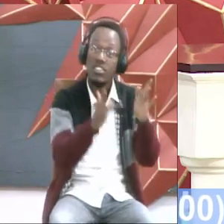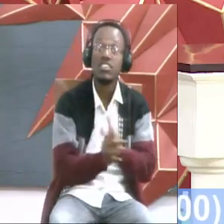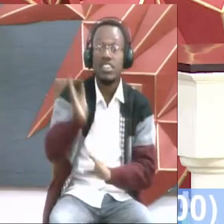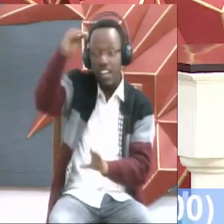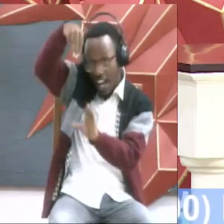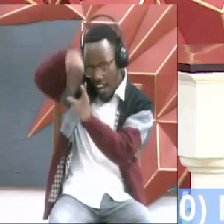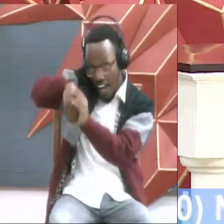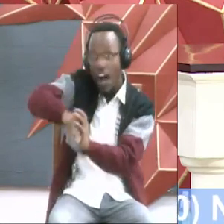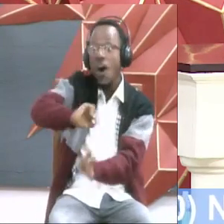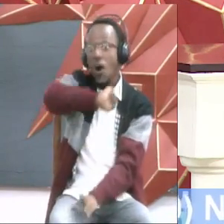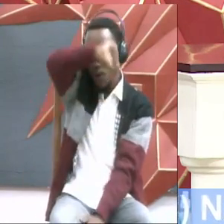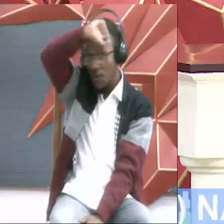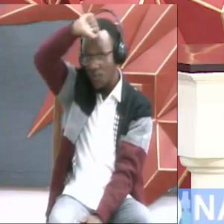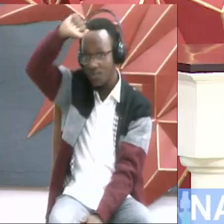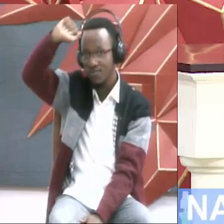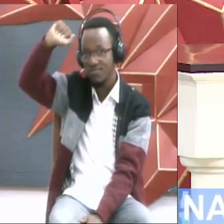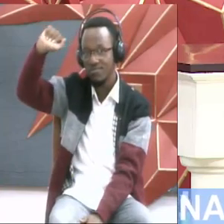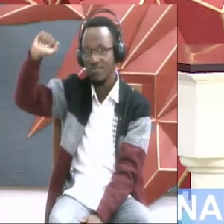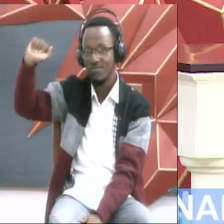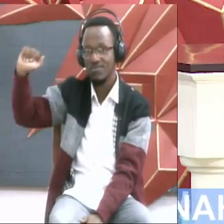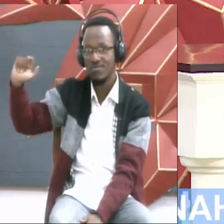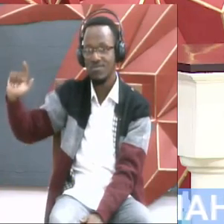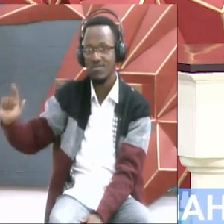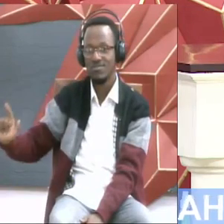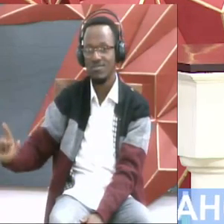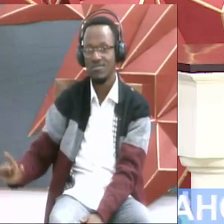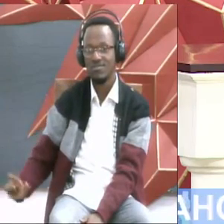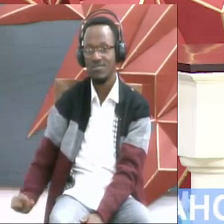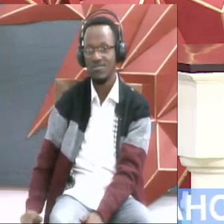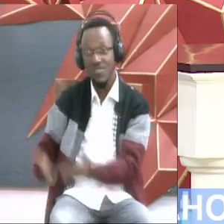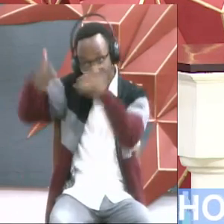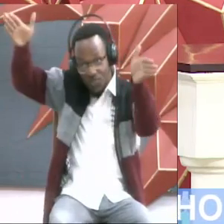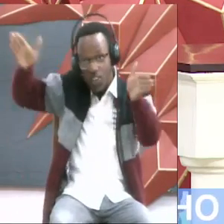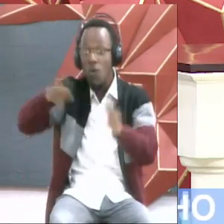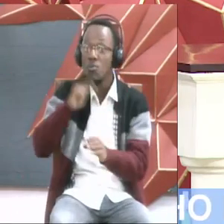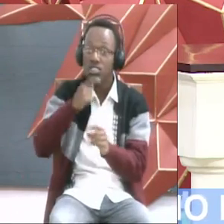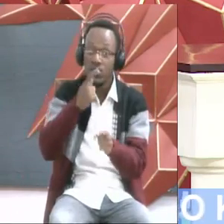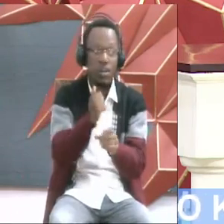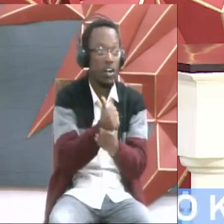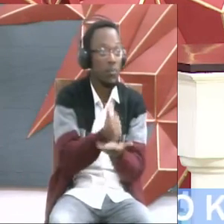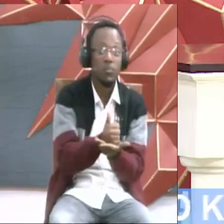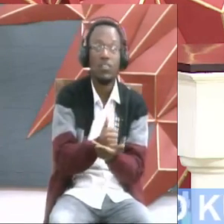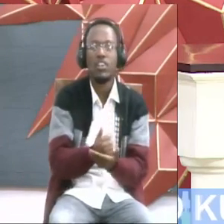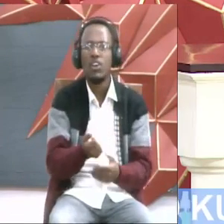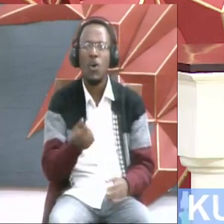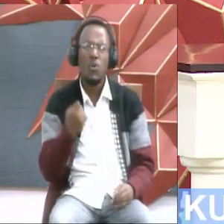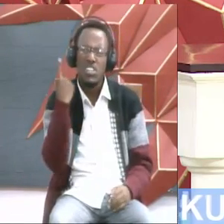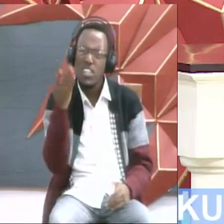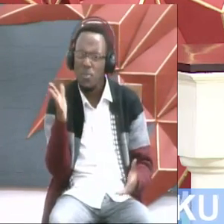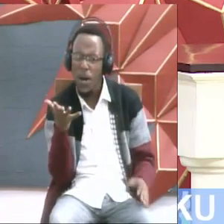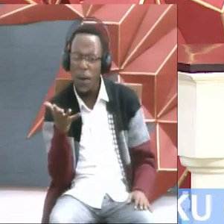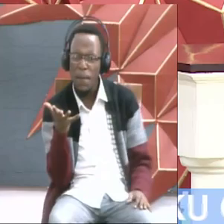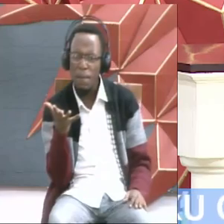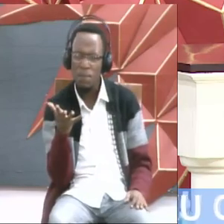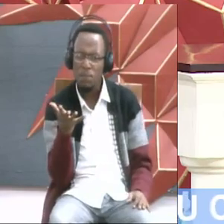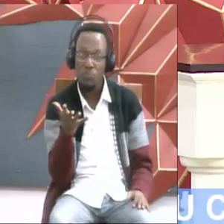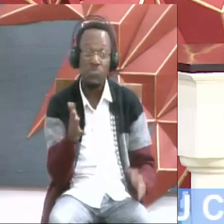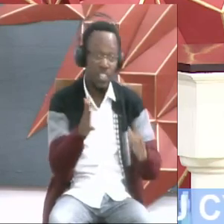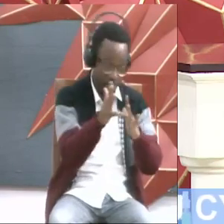bose Oh, mwagomba kuvuga amen kurana amagambo. Yeneme muravyumva neza. Ariko